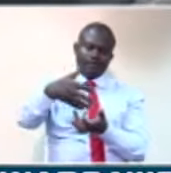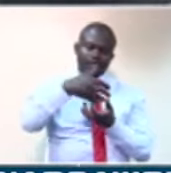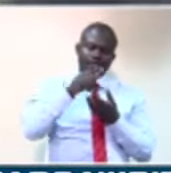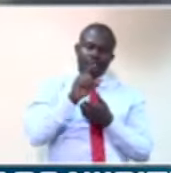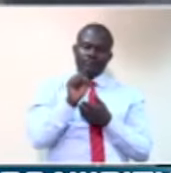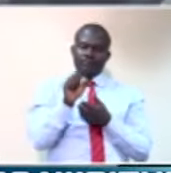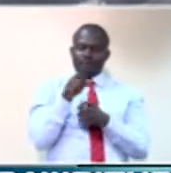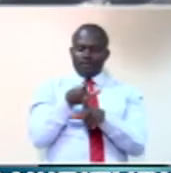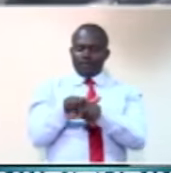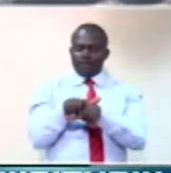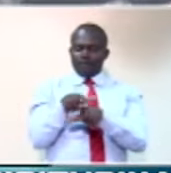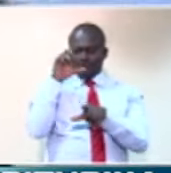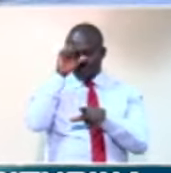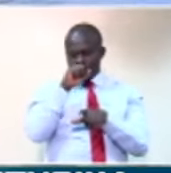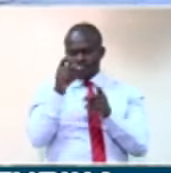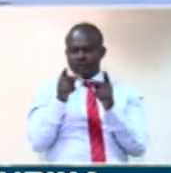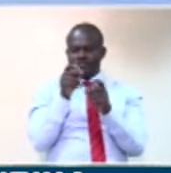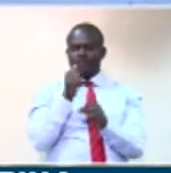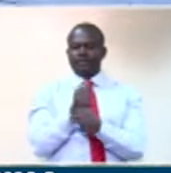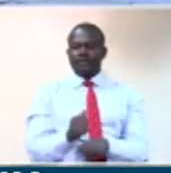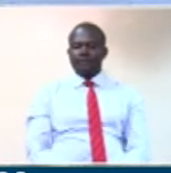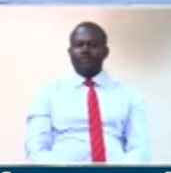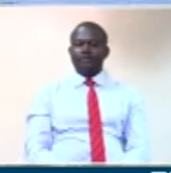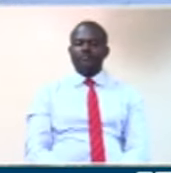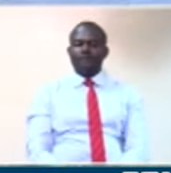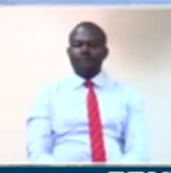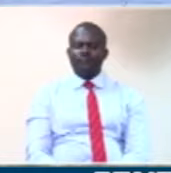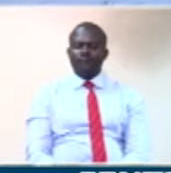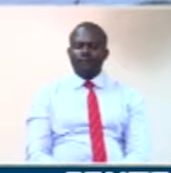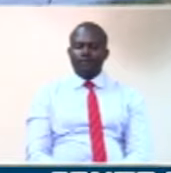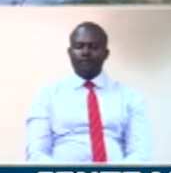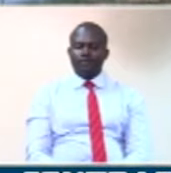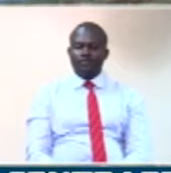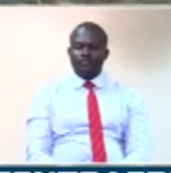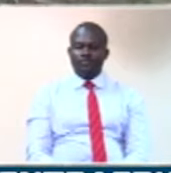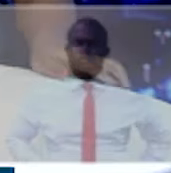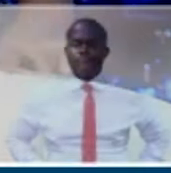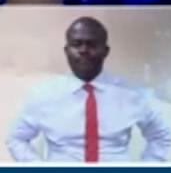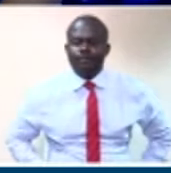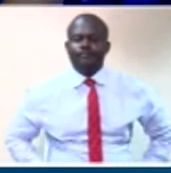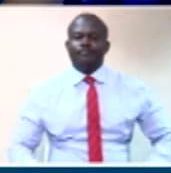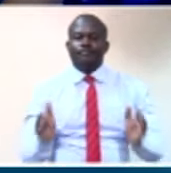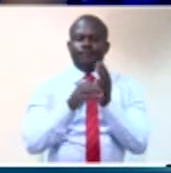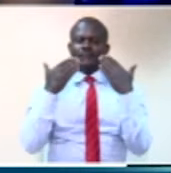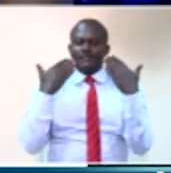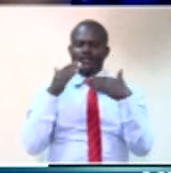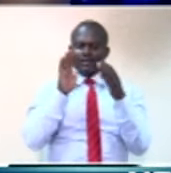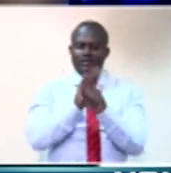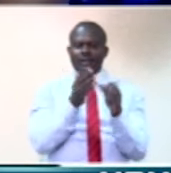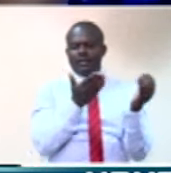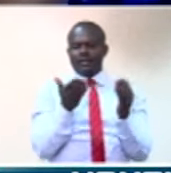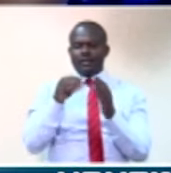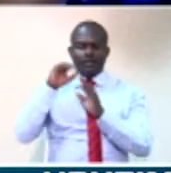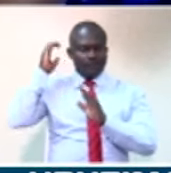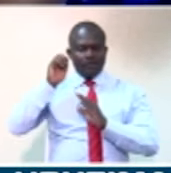mu kiyaga cya Kivu babura amajyo. Gatete Eric Rafiki, Irusizi na Nyamasheke. Aze nanone makuru ya